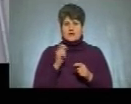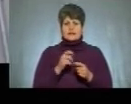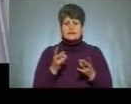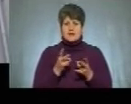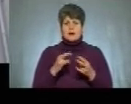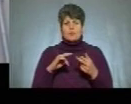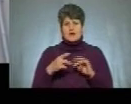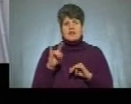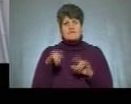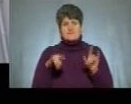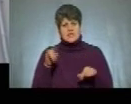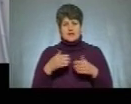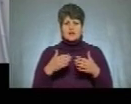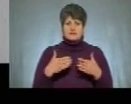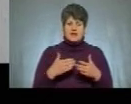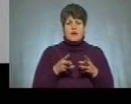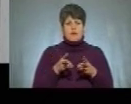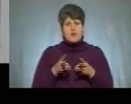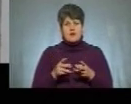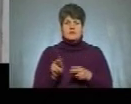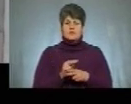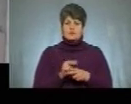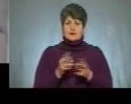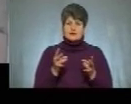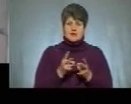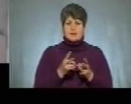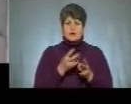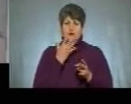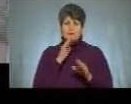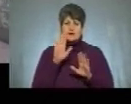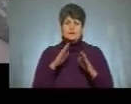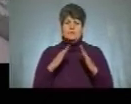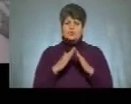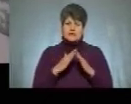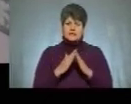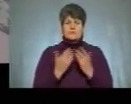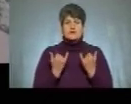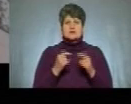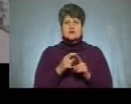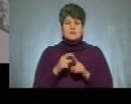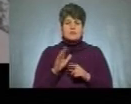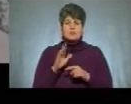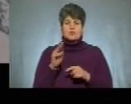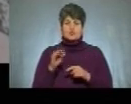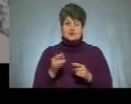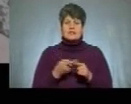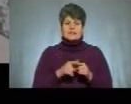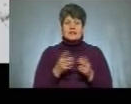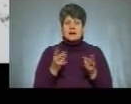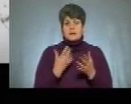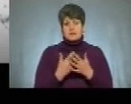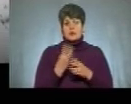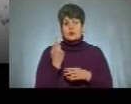Треба замінити вікна, двері, дах, опалення, відремонтувати й утеплити фасад будинку. За словами Віктора Щура, на це треба